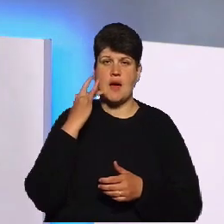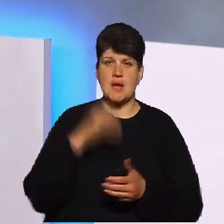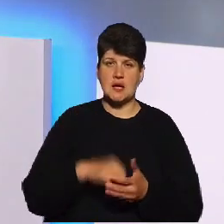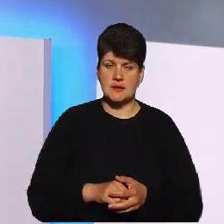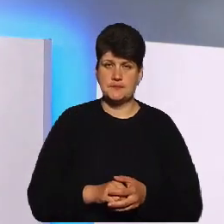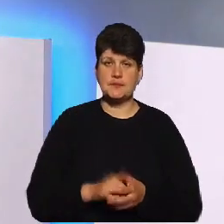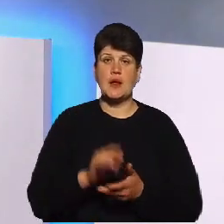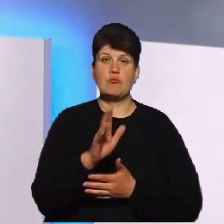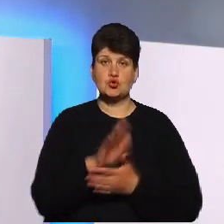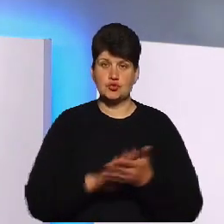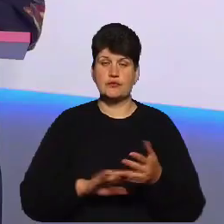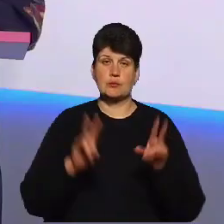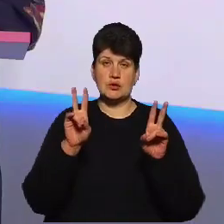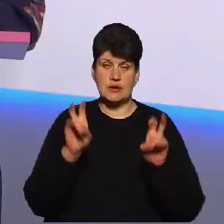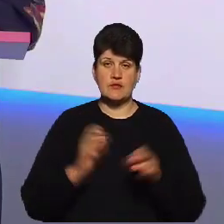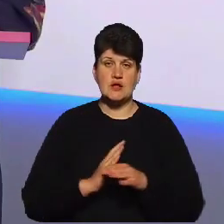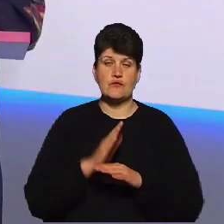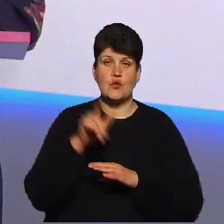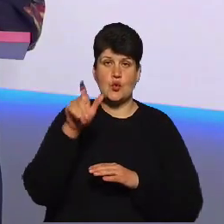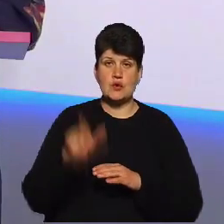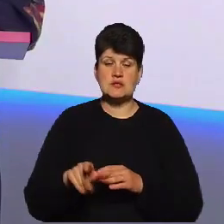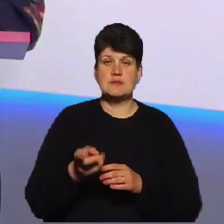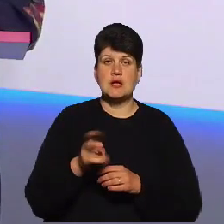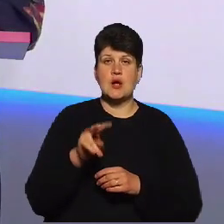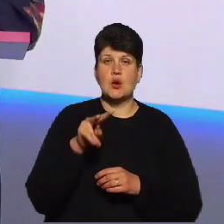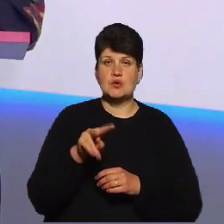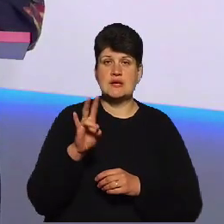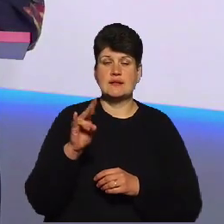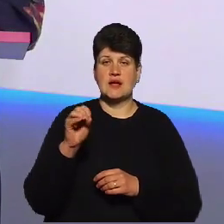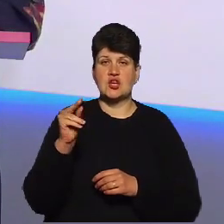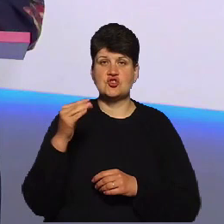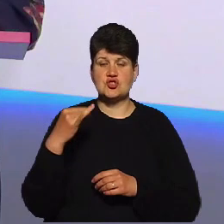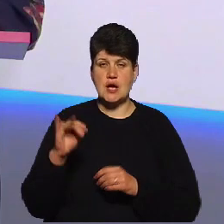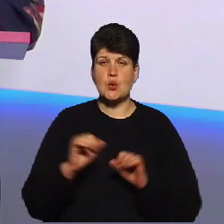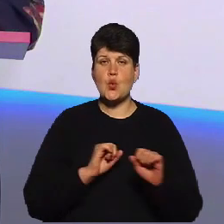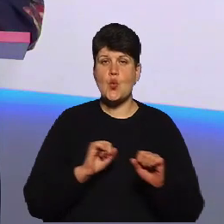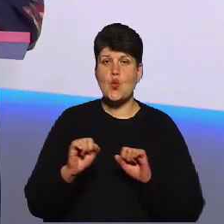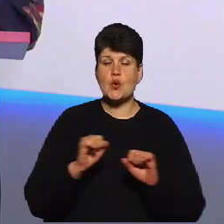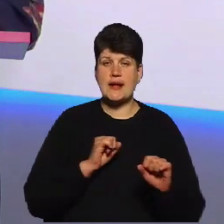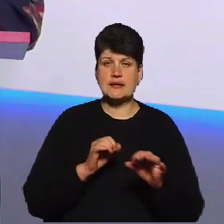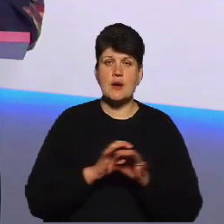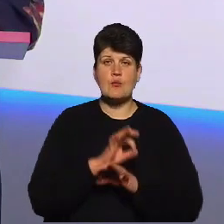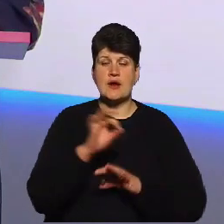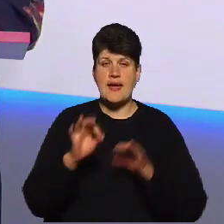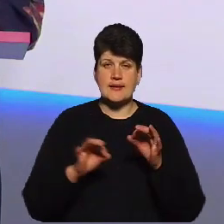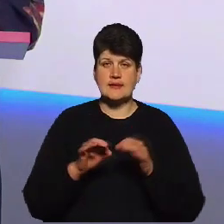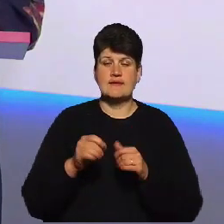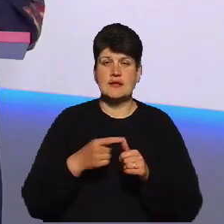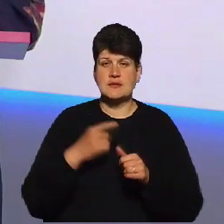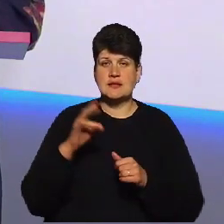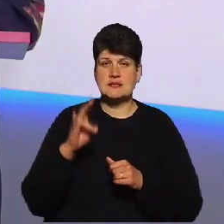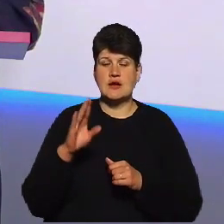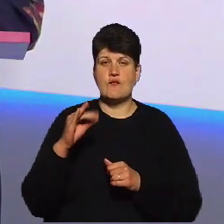До нас в гості завітала Люся Нечай, кураторка проєктів мистецької резиденції імені Назарія Войтовича, та Юрій Войтович, завідувач